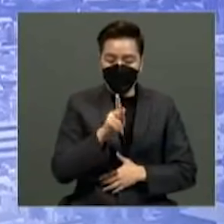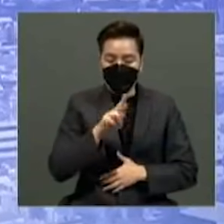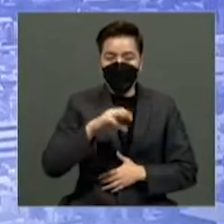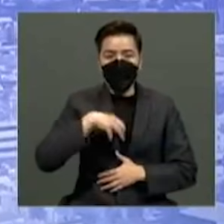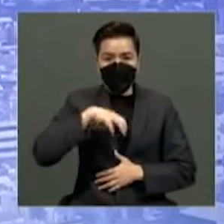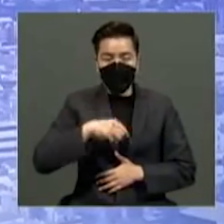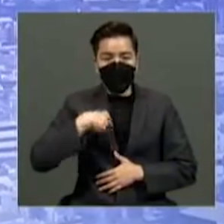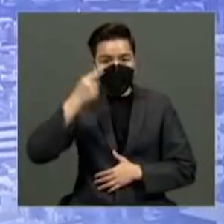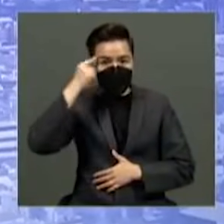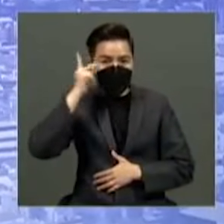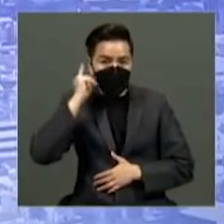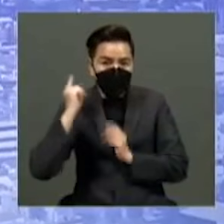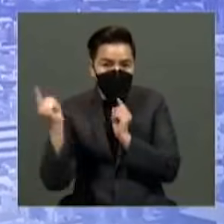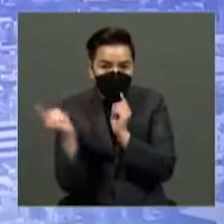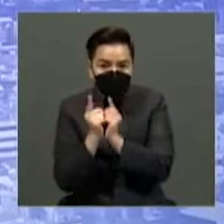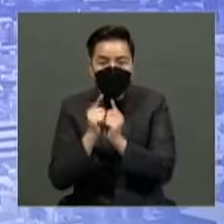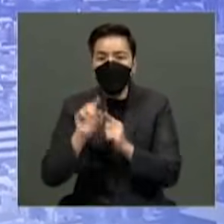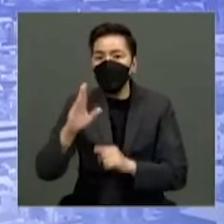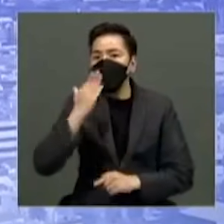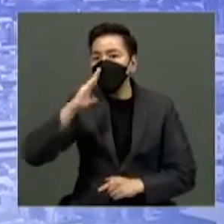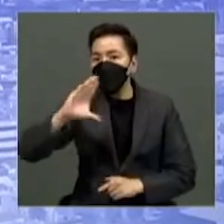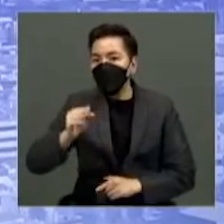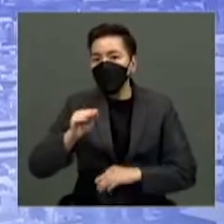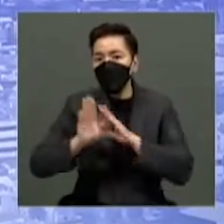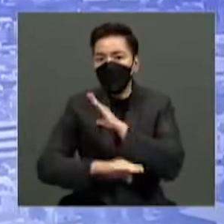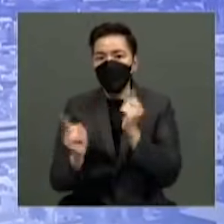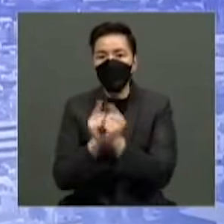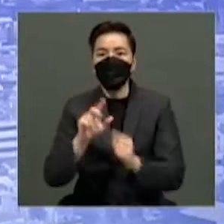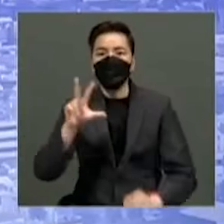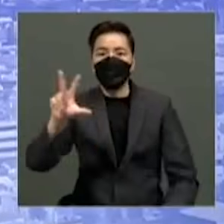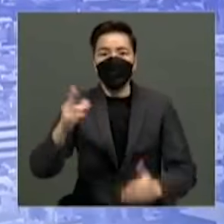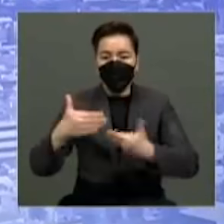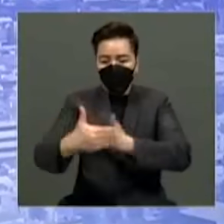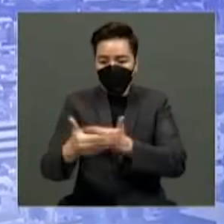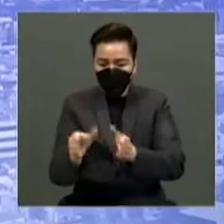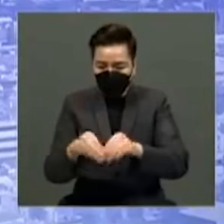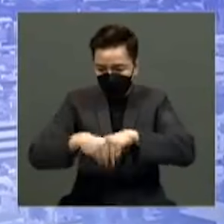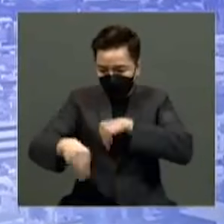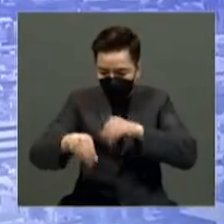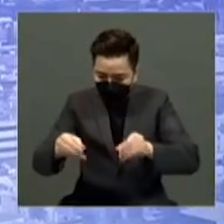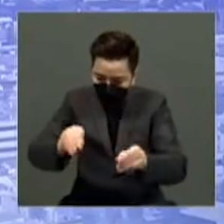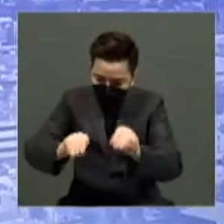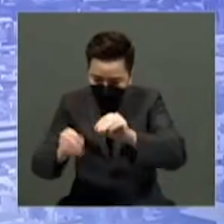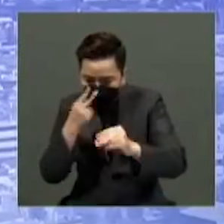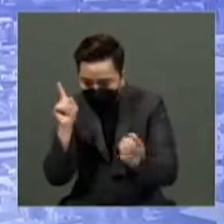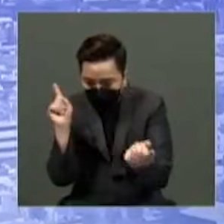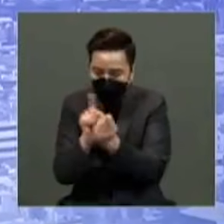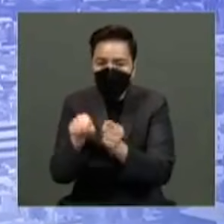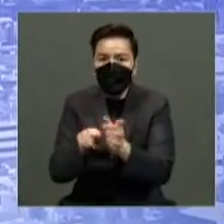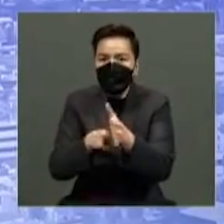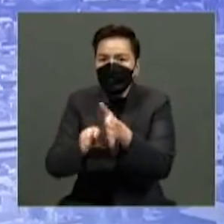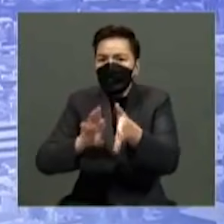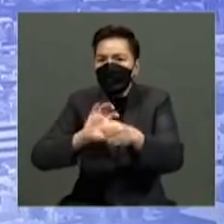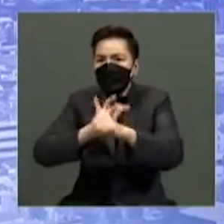การตรวจพบเชื้อสายพันธุ์แอฟริกาใต้จำนวน3รายนะครับจากห้องปฏิบัติการเครือข่ายการตรวจหาเชื้อกลายพันธุ์นะ